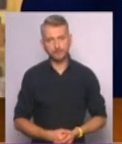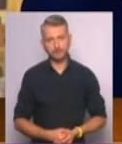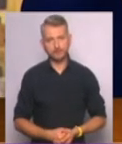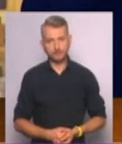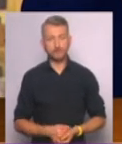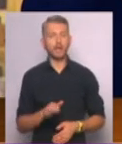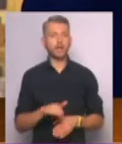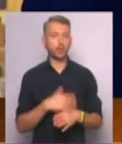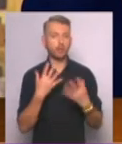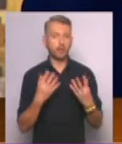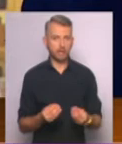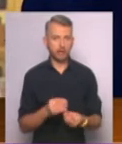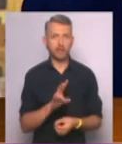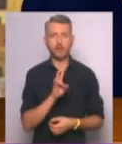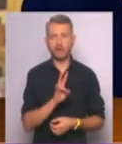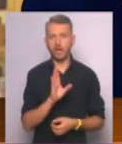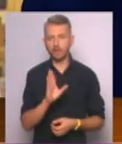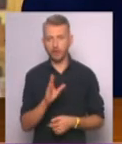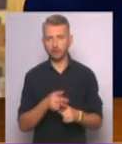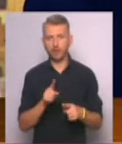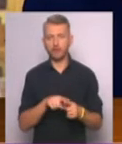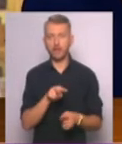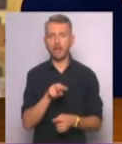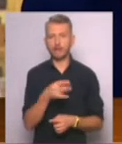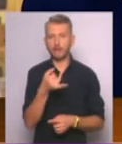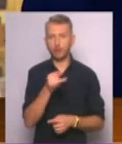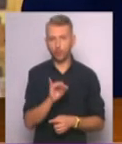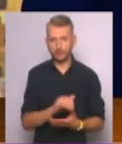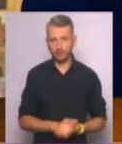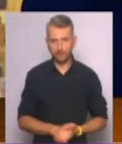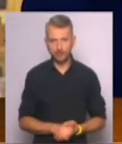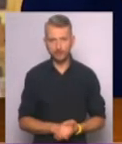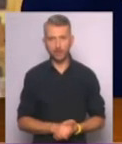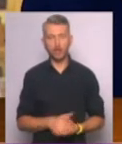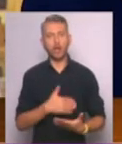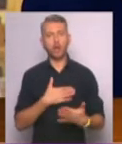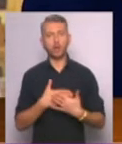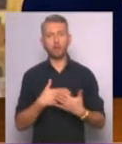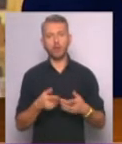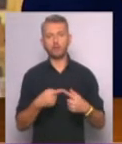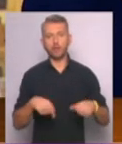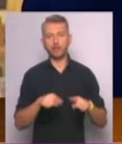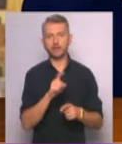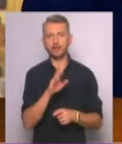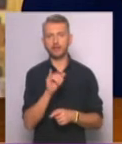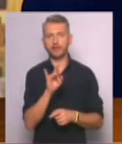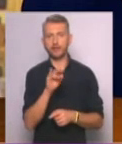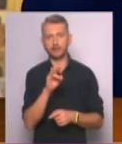Добрий день. Наталя Вікторовна, це Лариса Йосифівна, громадська організація «Звіринецькі